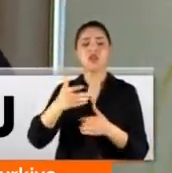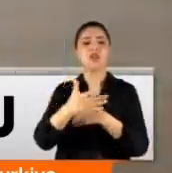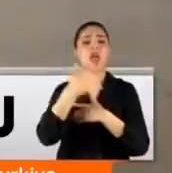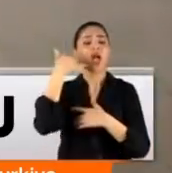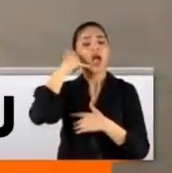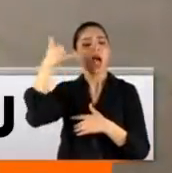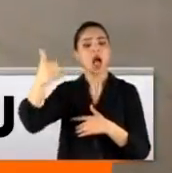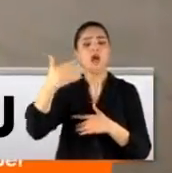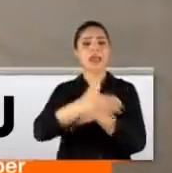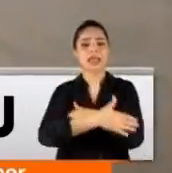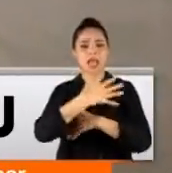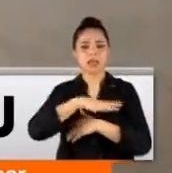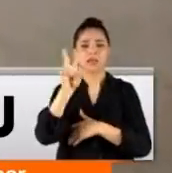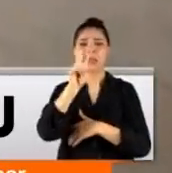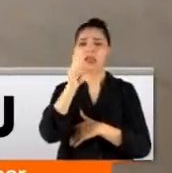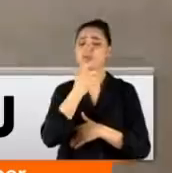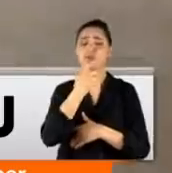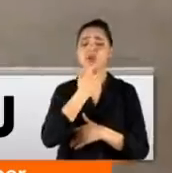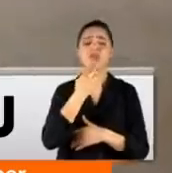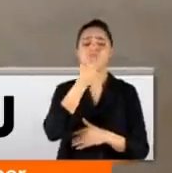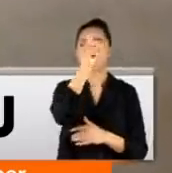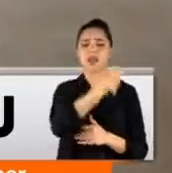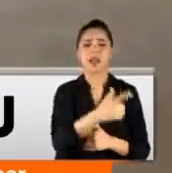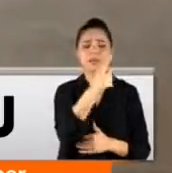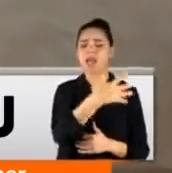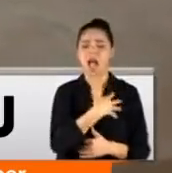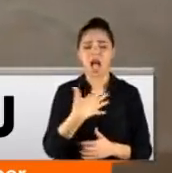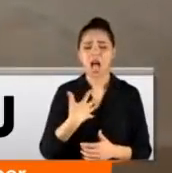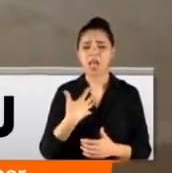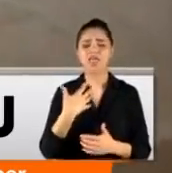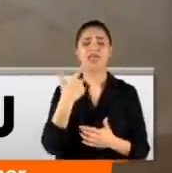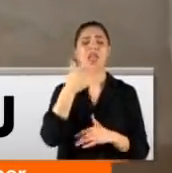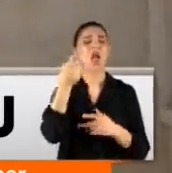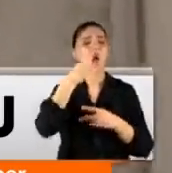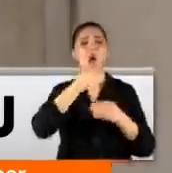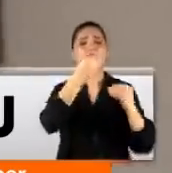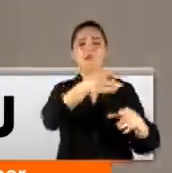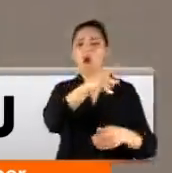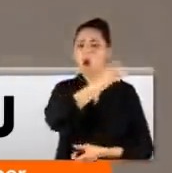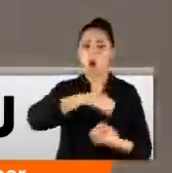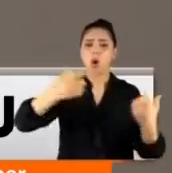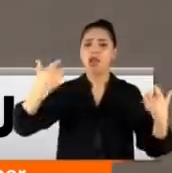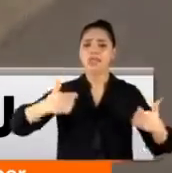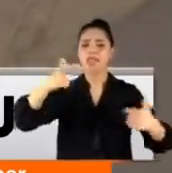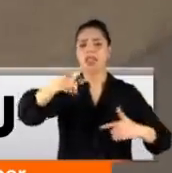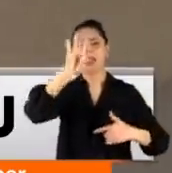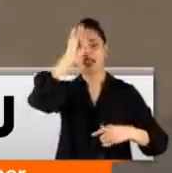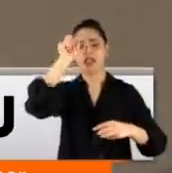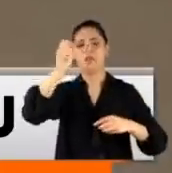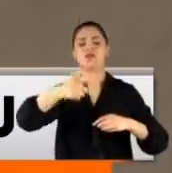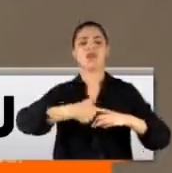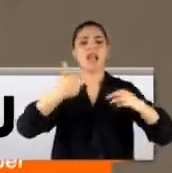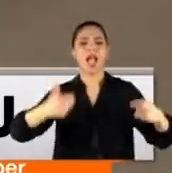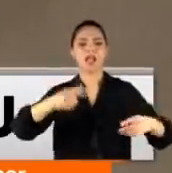istedi. 23 yaşındaki bir kadını, gencecik bir anneyi hayattan kopartan o olayın yaşandığı bina Esenyurt'ta